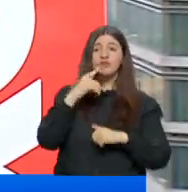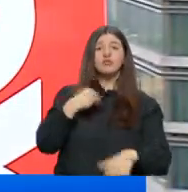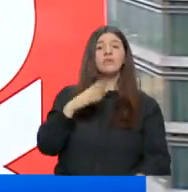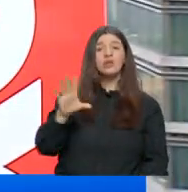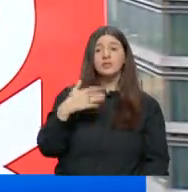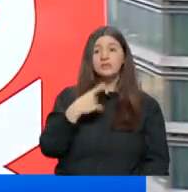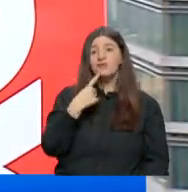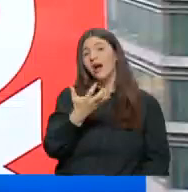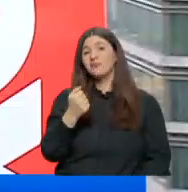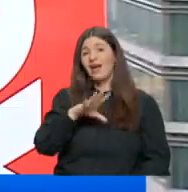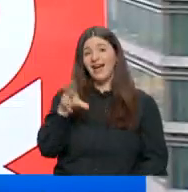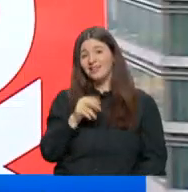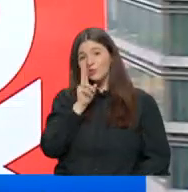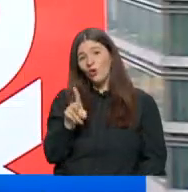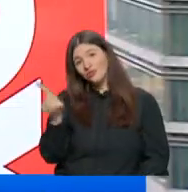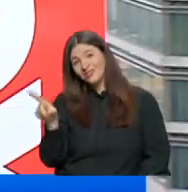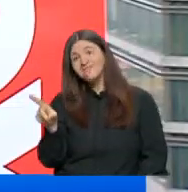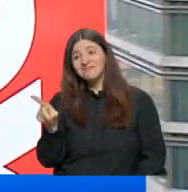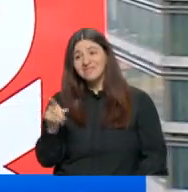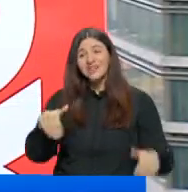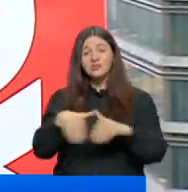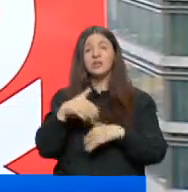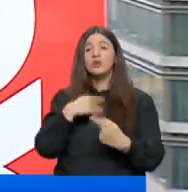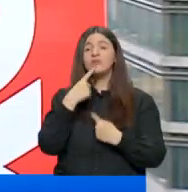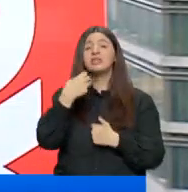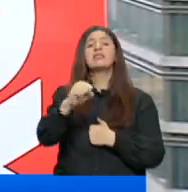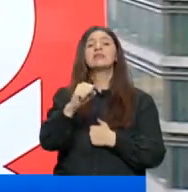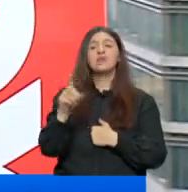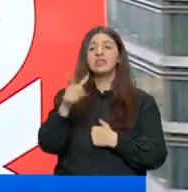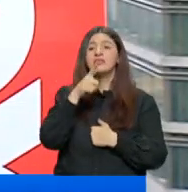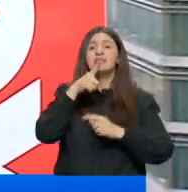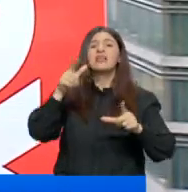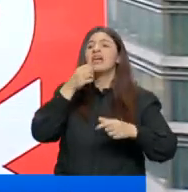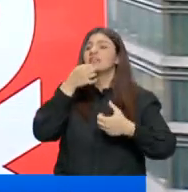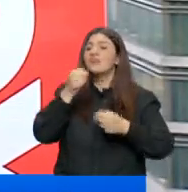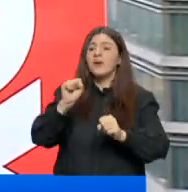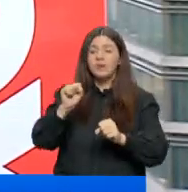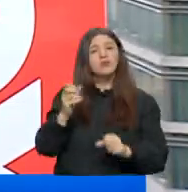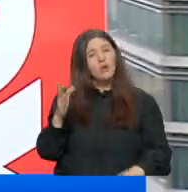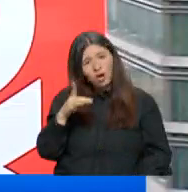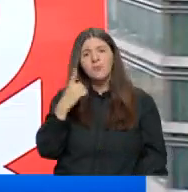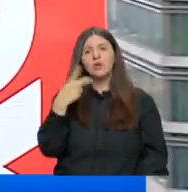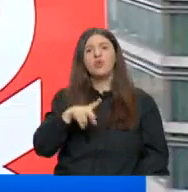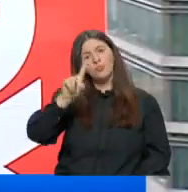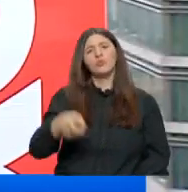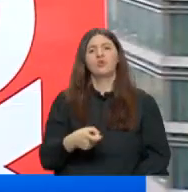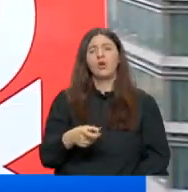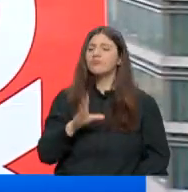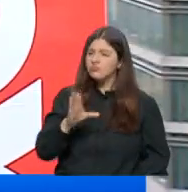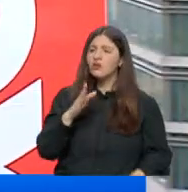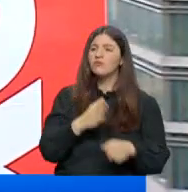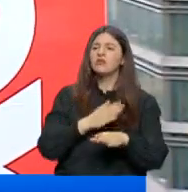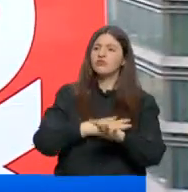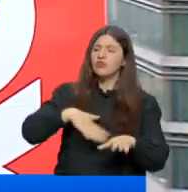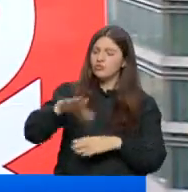vermiyorlardı. Nasıl söz aldığımızı herkes biliyor. Sokakta bizi konuşturmuyorlardı. Sesimizi duyurmamıza izin vermiyorlardı. Mutlaka bir yolu bulunuyor.